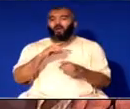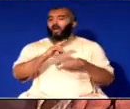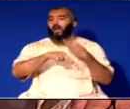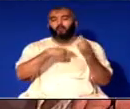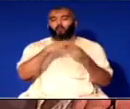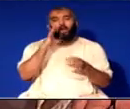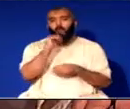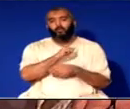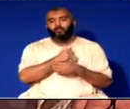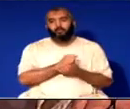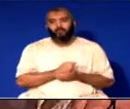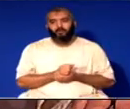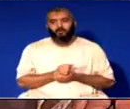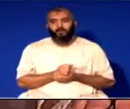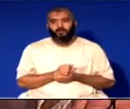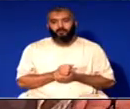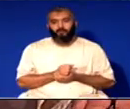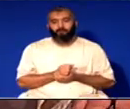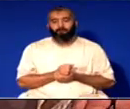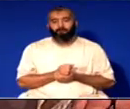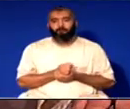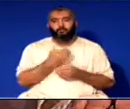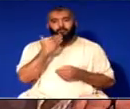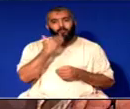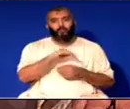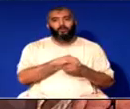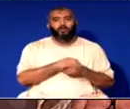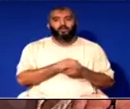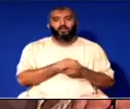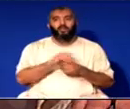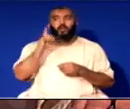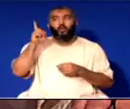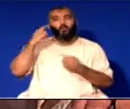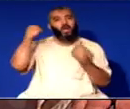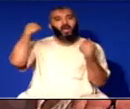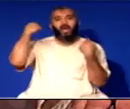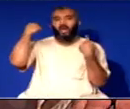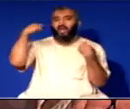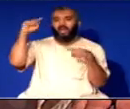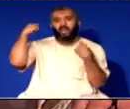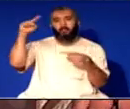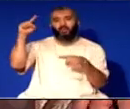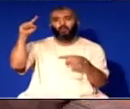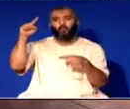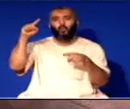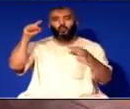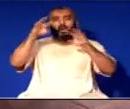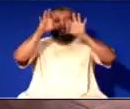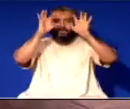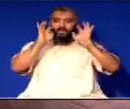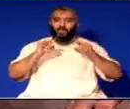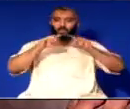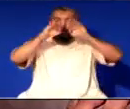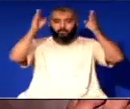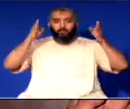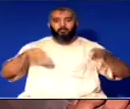شيء هذا هذا عنده علاقة بالإدارة، هذا أمر، هذا أمر يرفع إلى الإدارة ولا يرفع، يرفع إلى مديريات الشؤون الدينية والأوقاف وليس